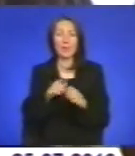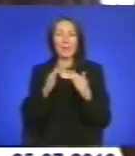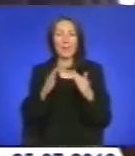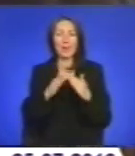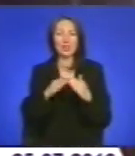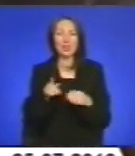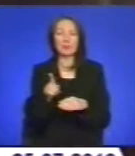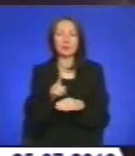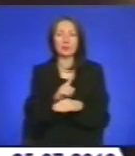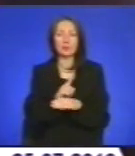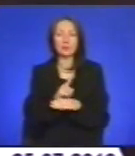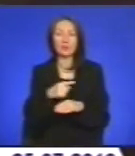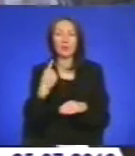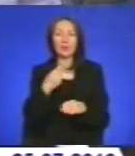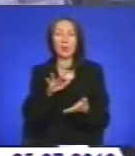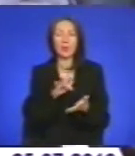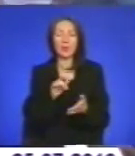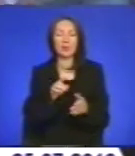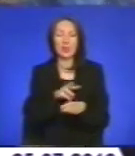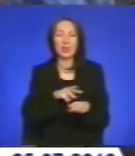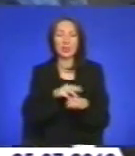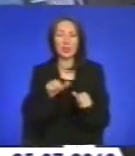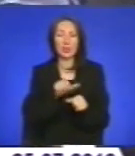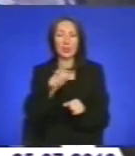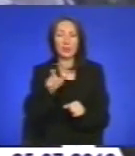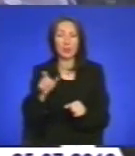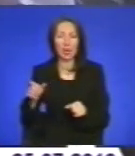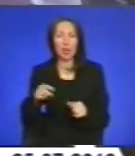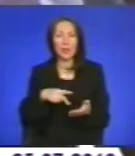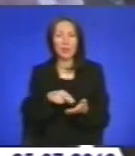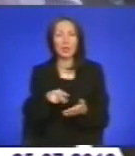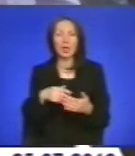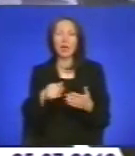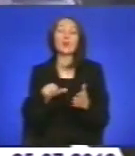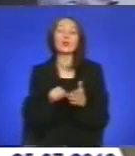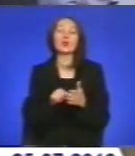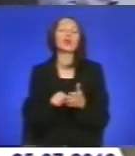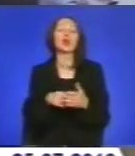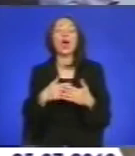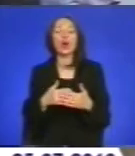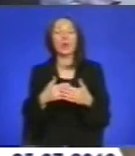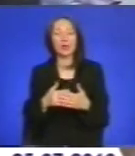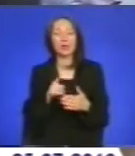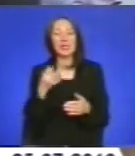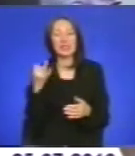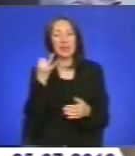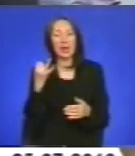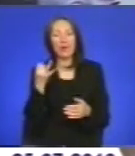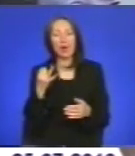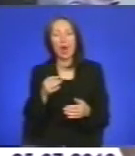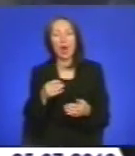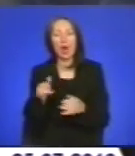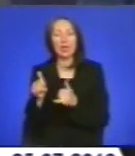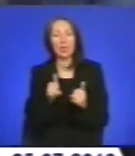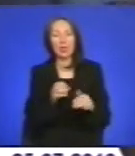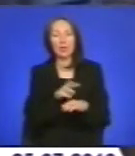обласного центру, прийшли представники міської ради та громадськості. Їх цікавило матеріально-технічне забезпечення міліції, те, у яких умовах утримують